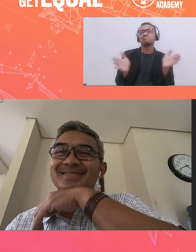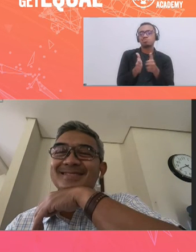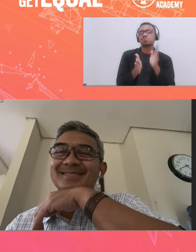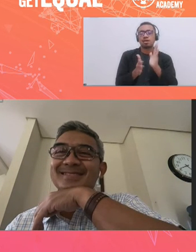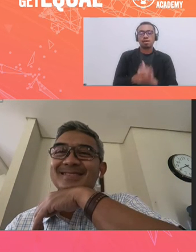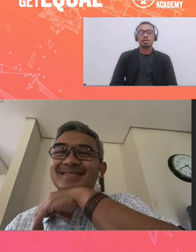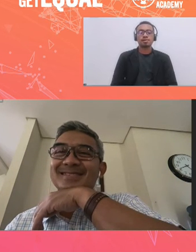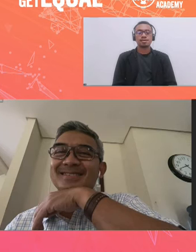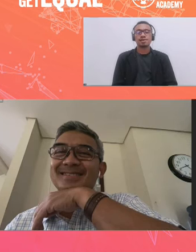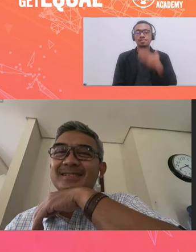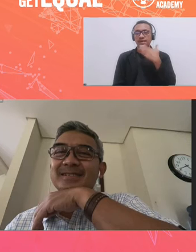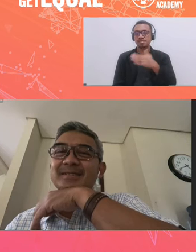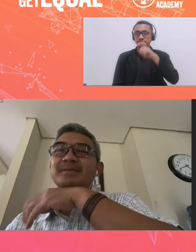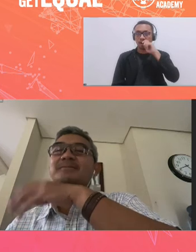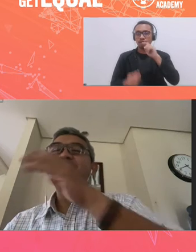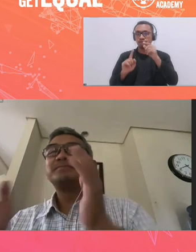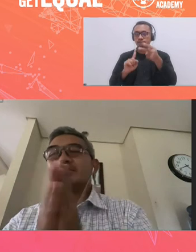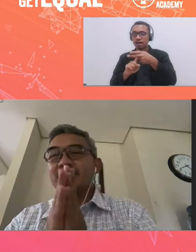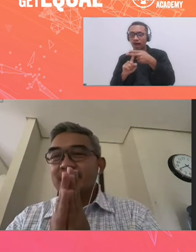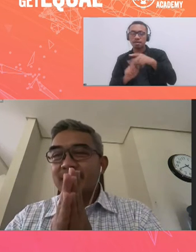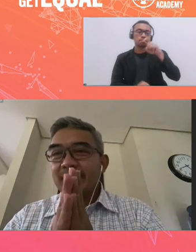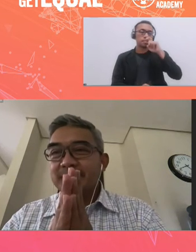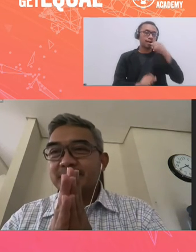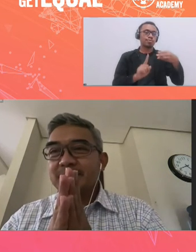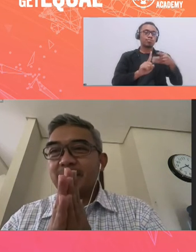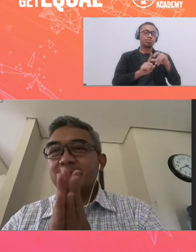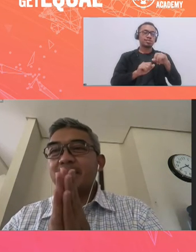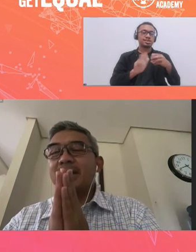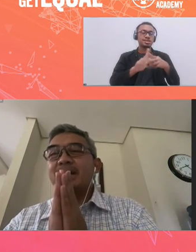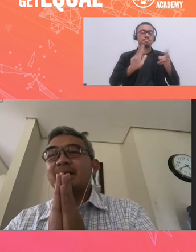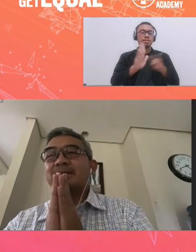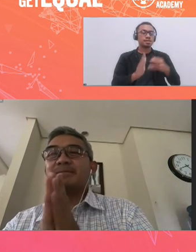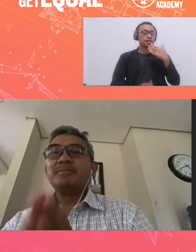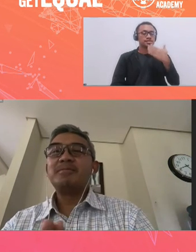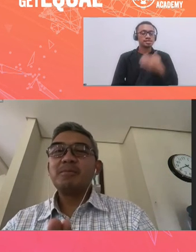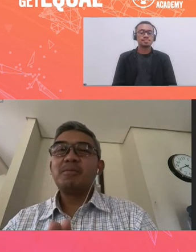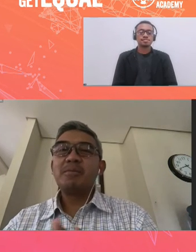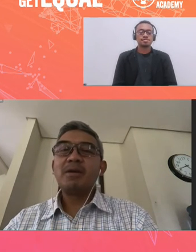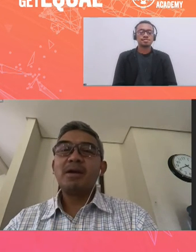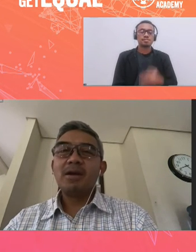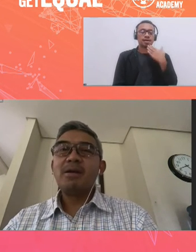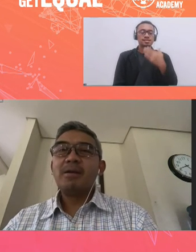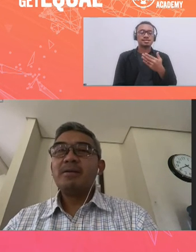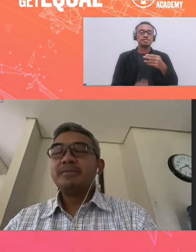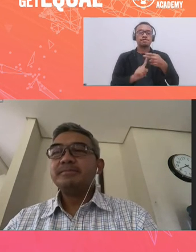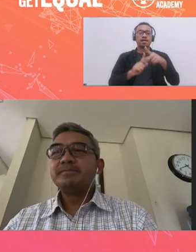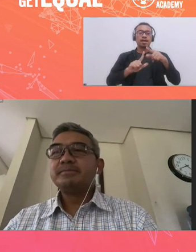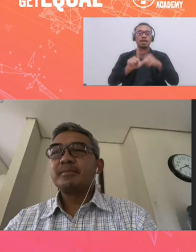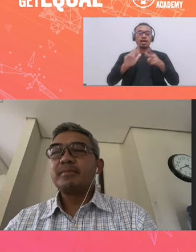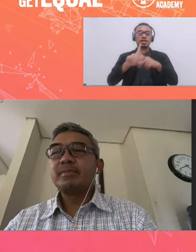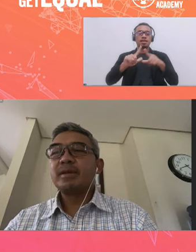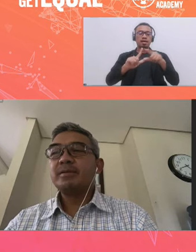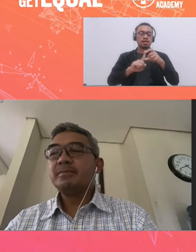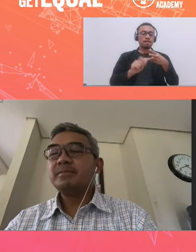kasih untuk Pak Farhan, Pak Budiman, ya, dan untuk Payana, Patricia, Devi,